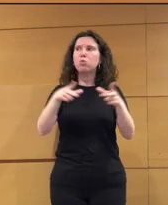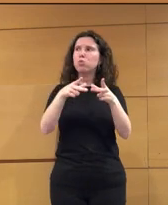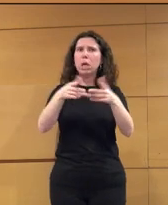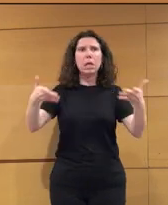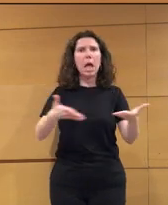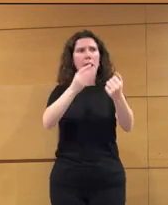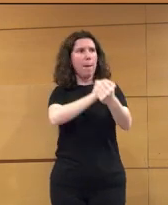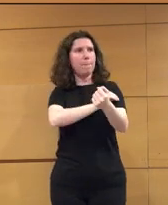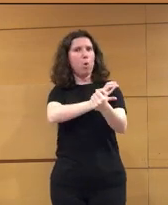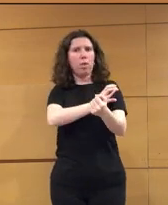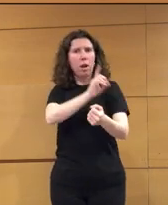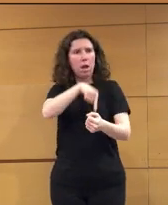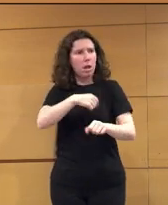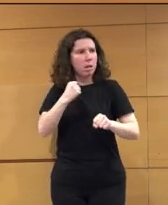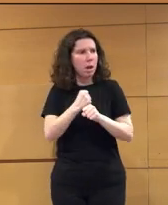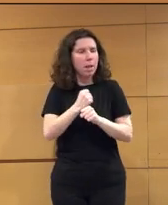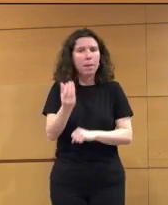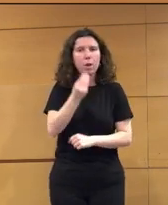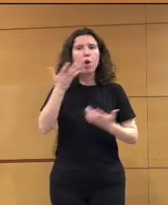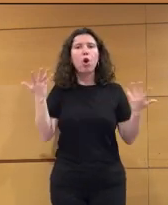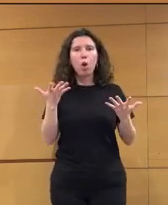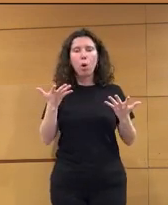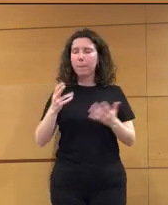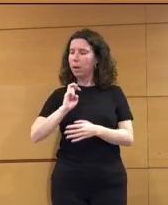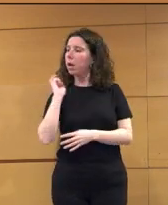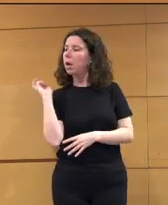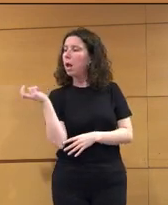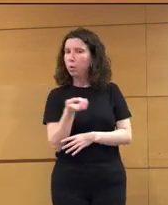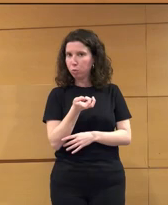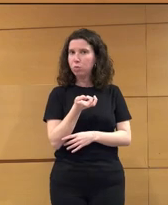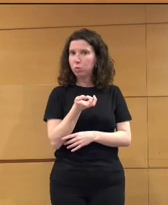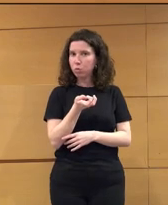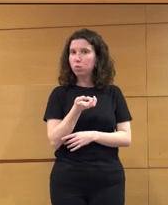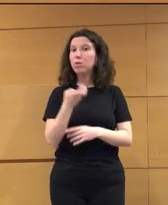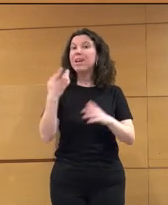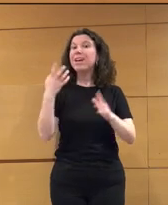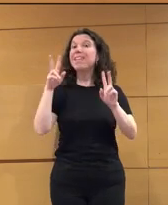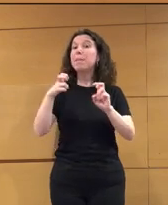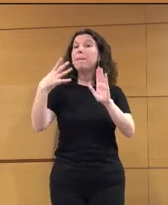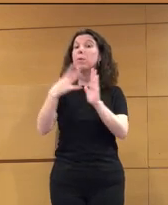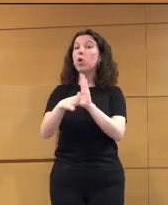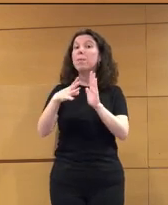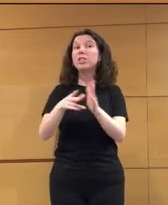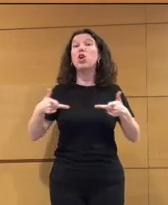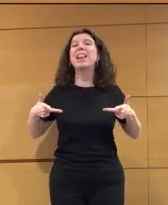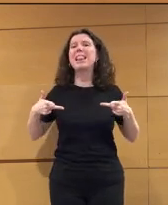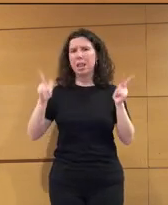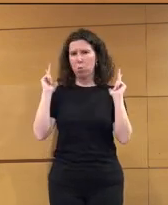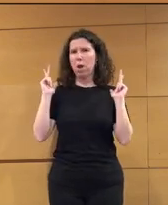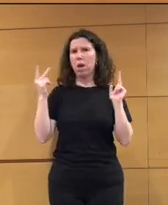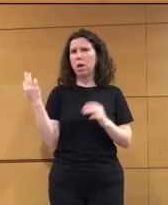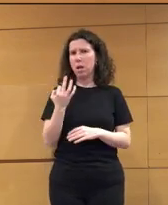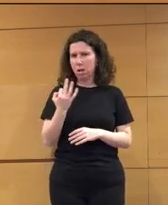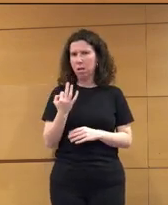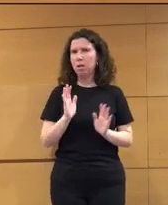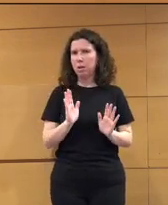per treballar millor, és a utilitzar eines de programari lliure, que és personalment crec que